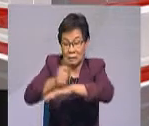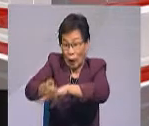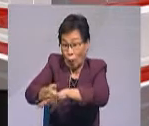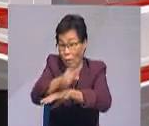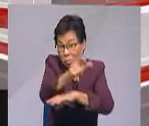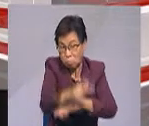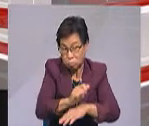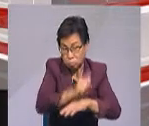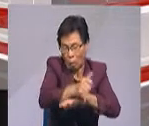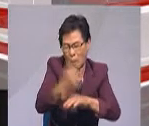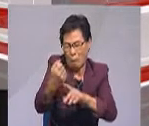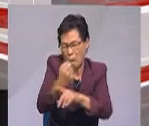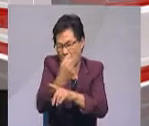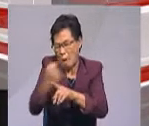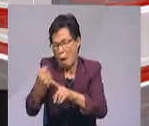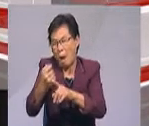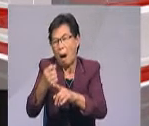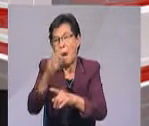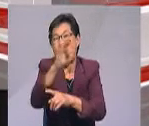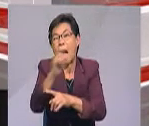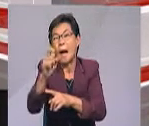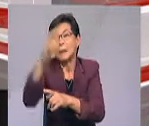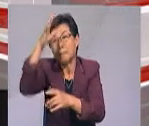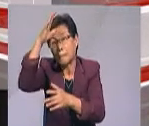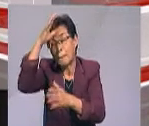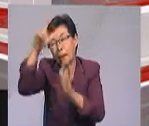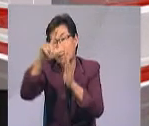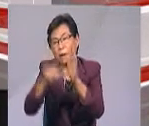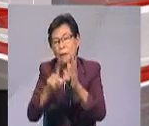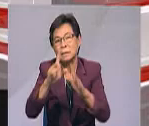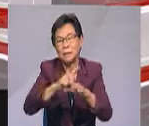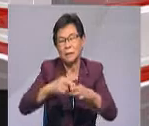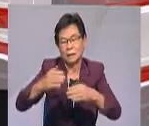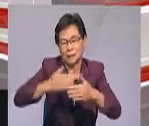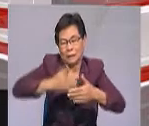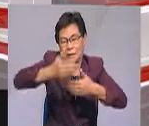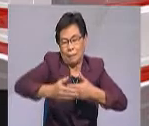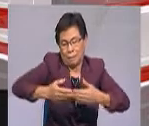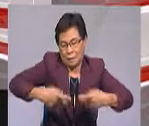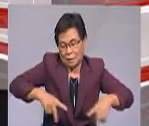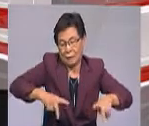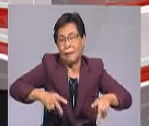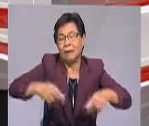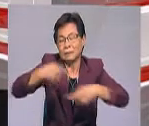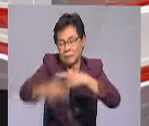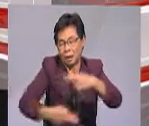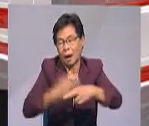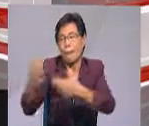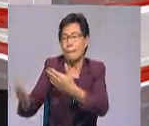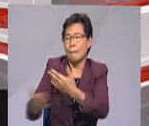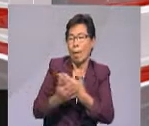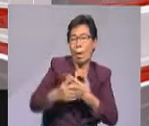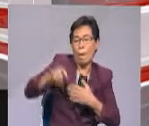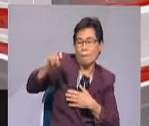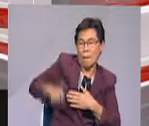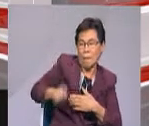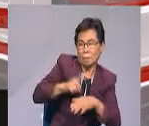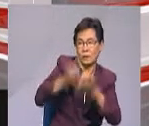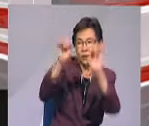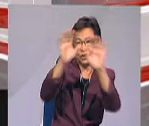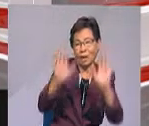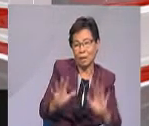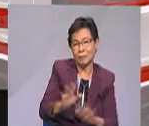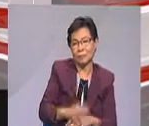kerana turut membelasah bekas Bapa mertuanya di depan kedai tar sebaik mereka pulang daripada urusan mahkamah di Shah